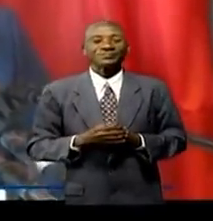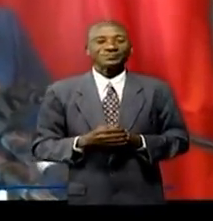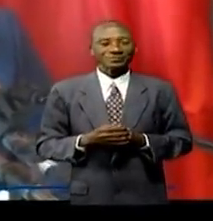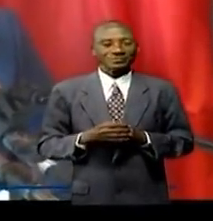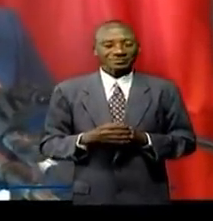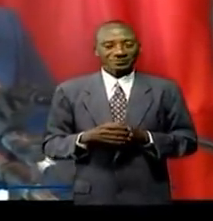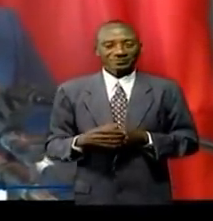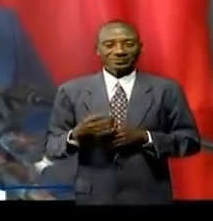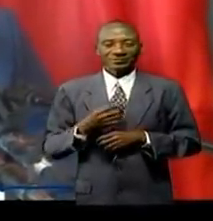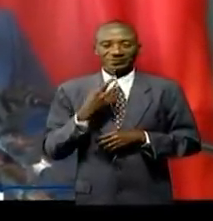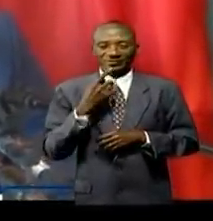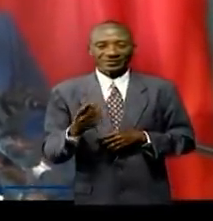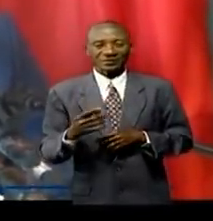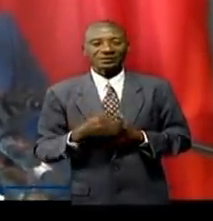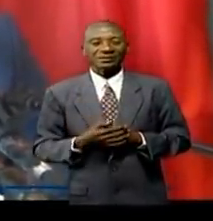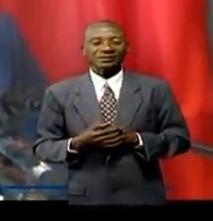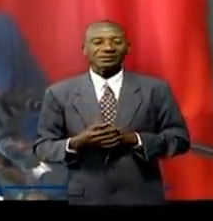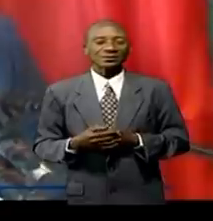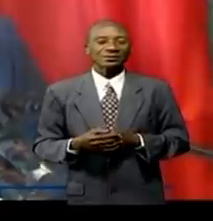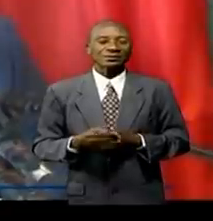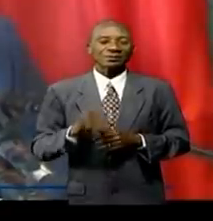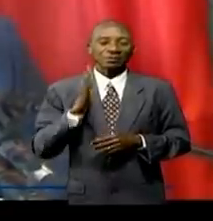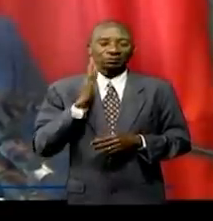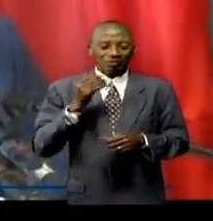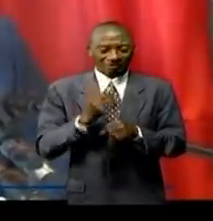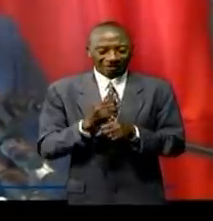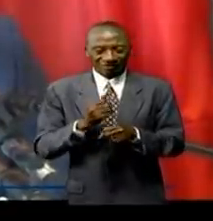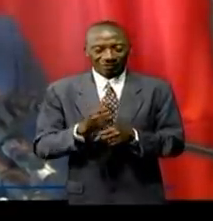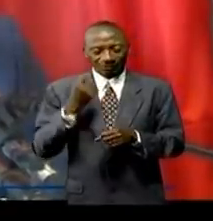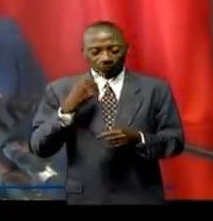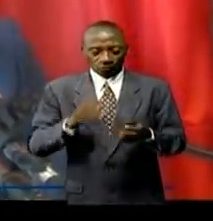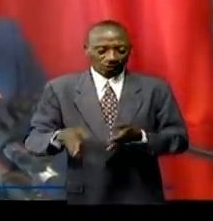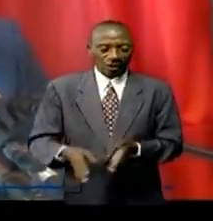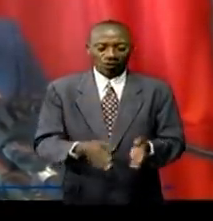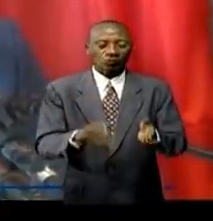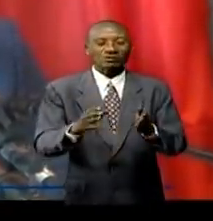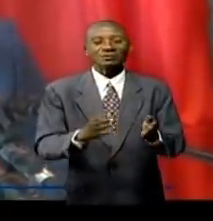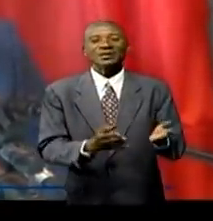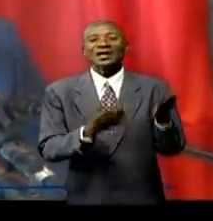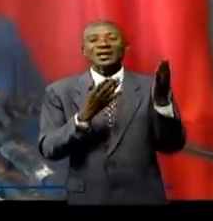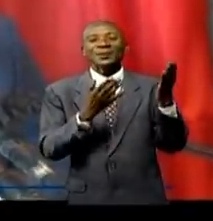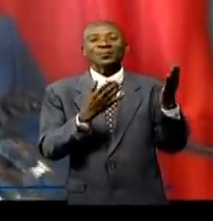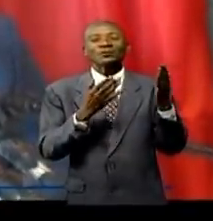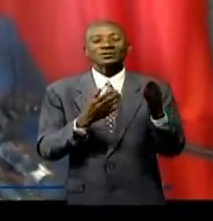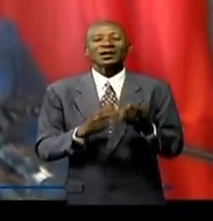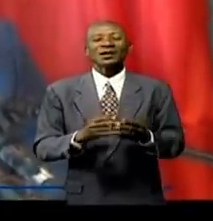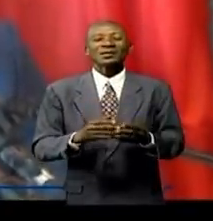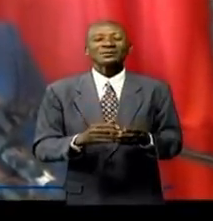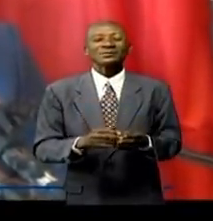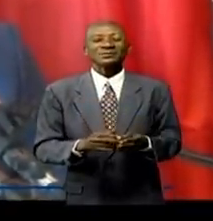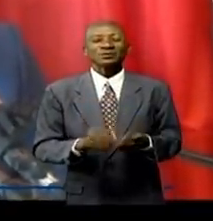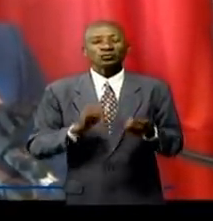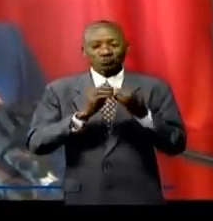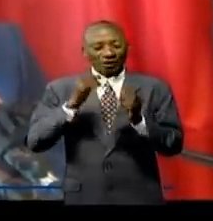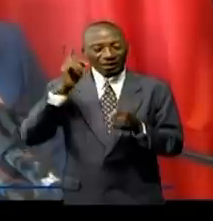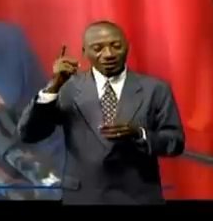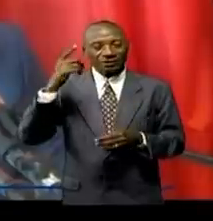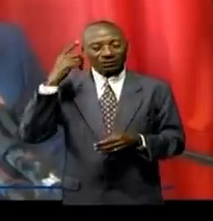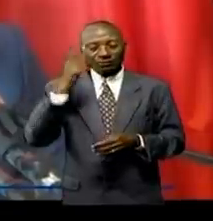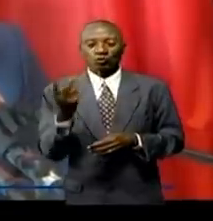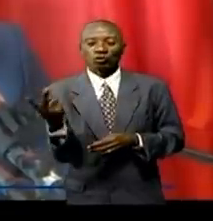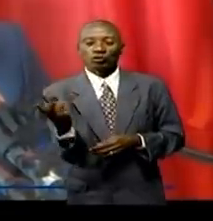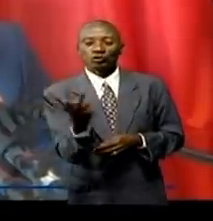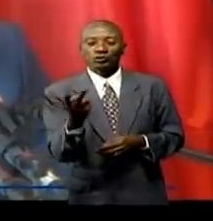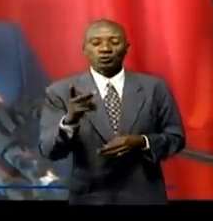Likasi-Solwezi revêt une importance majeure pour nos deux provinces. Elle permettra à coup